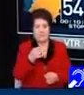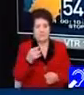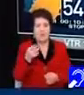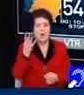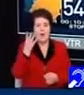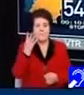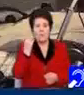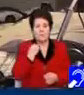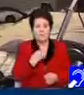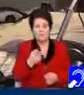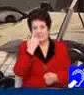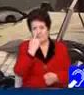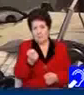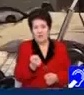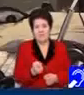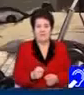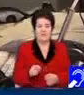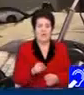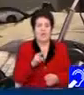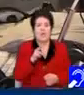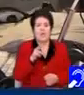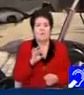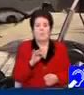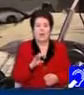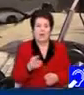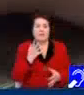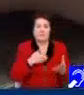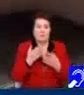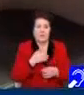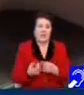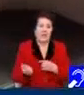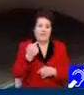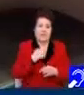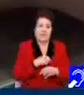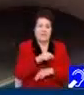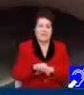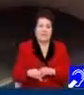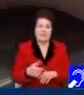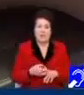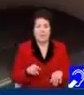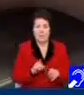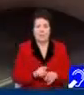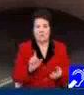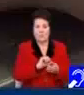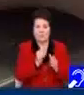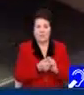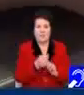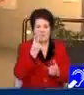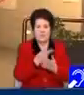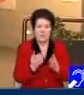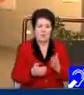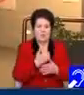Moldova și va preveni propaganda și manipularea mediatică venită din exterior. Radiodifuzorii care nu se vor conforma prevederilor